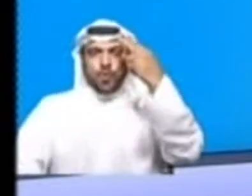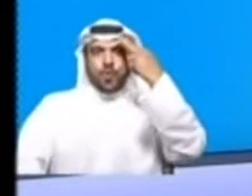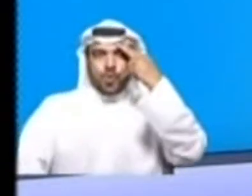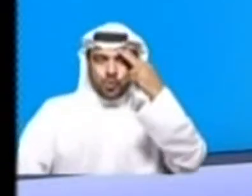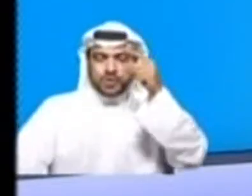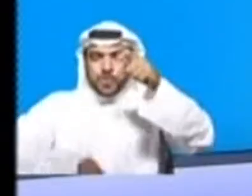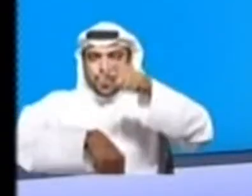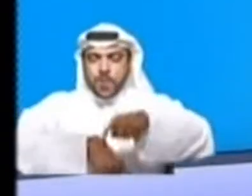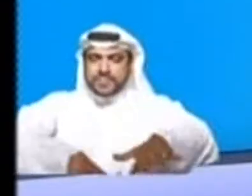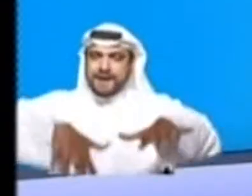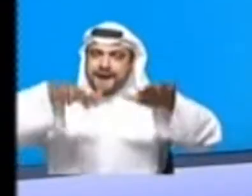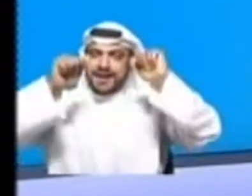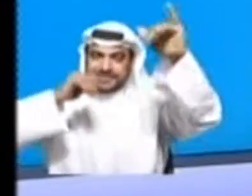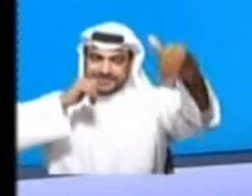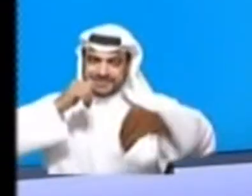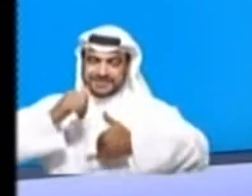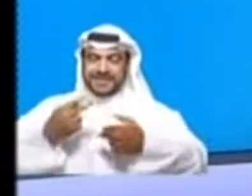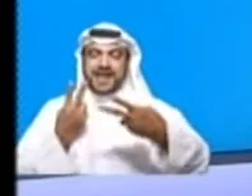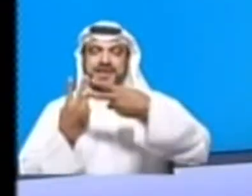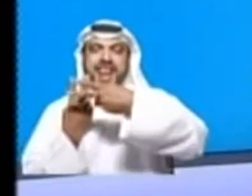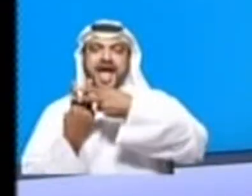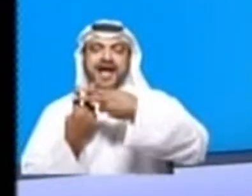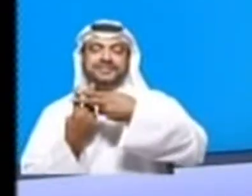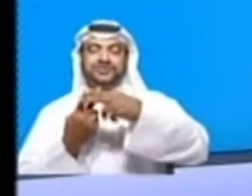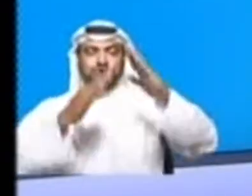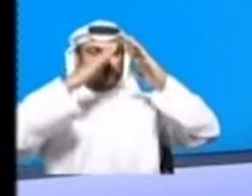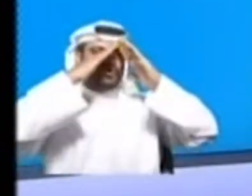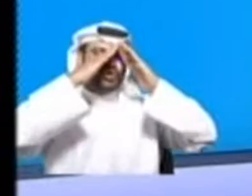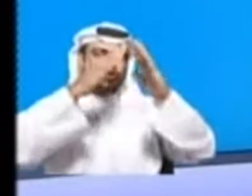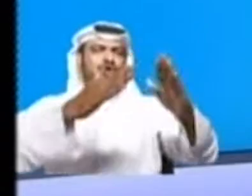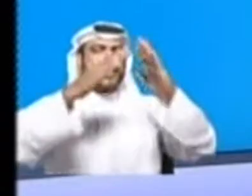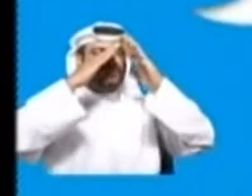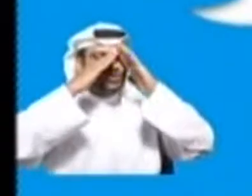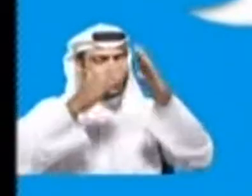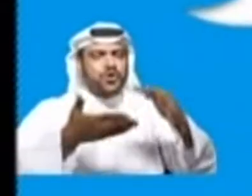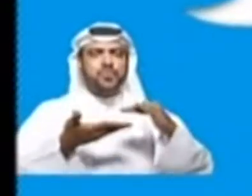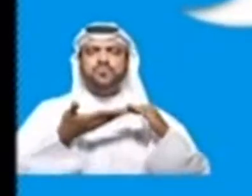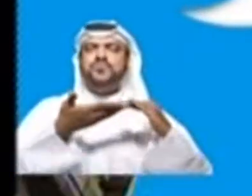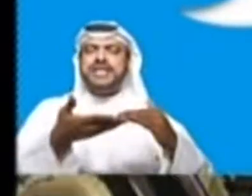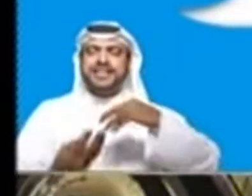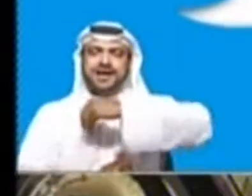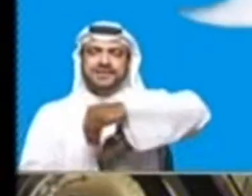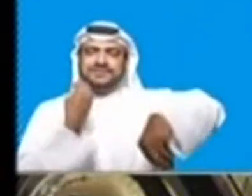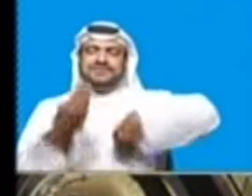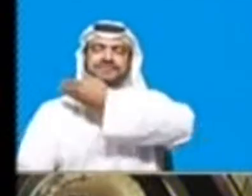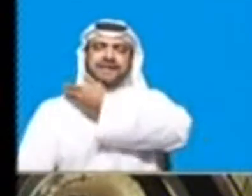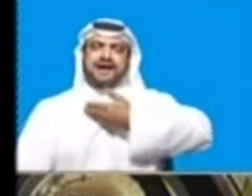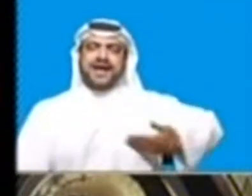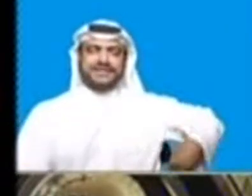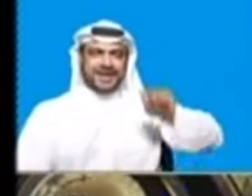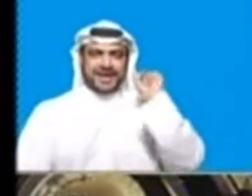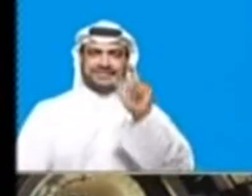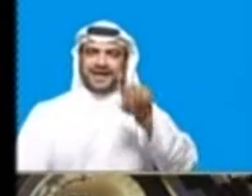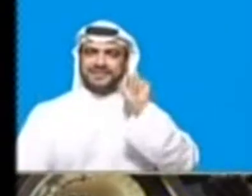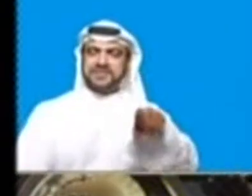وقت مغادرتها. هاشتاغ شكرا بعثة الحج الكويتية تصدر قائمة الترند على موقع تويتر أمس، حيث شكر المغردون